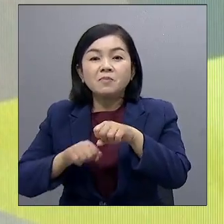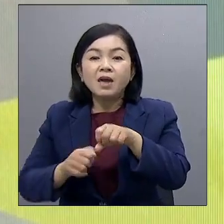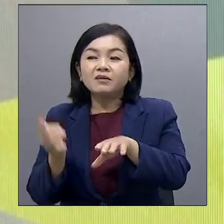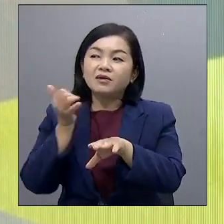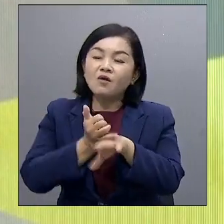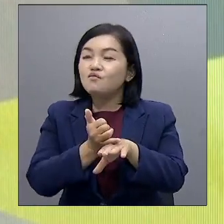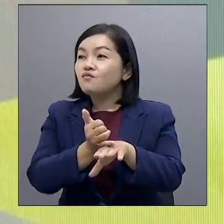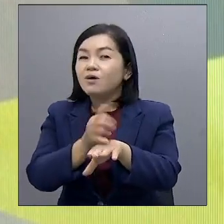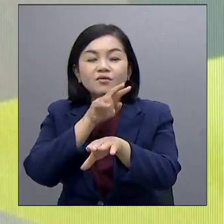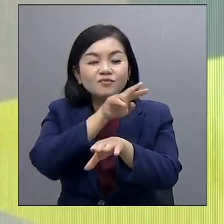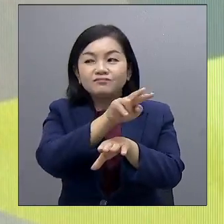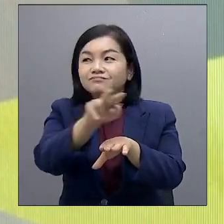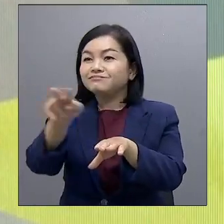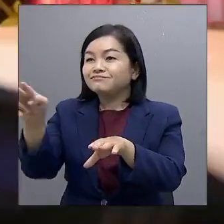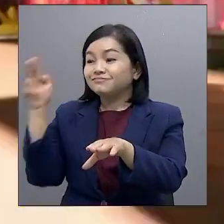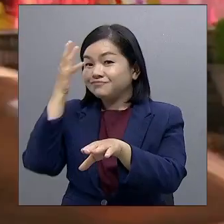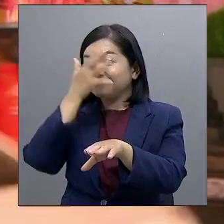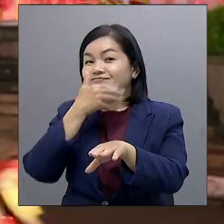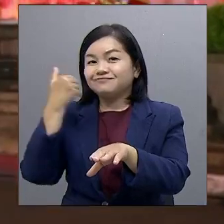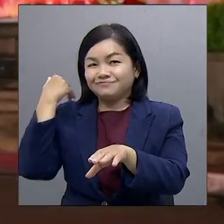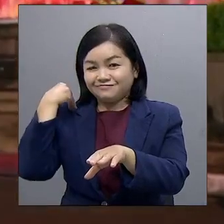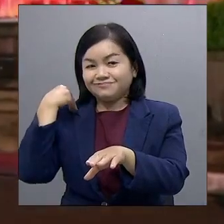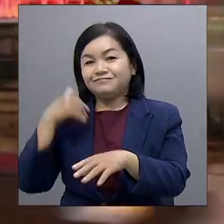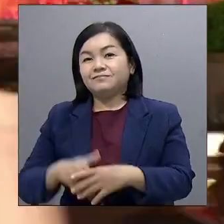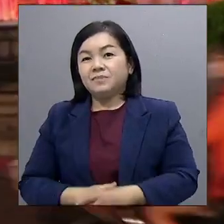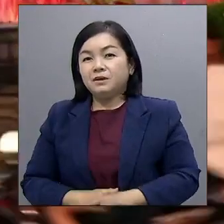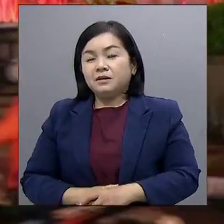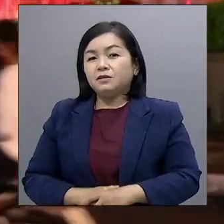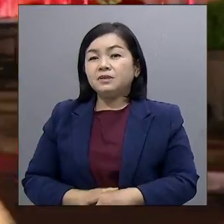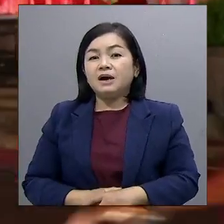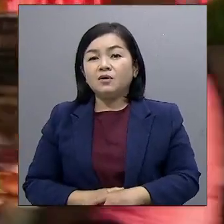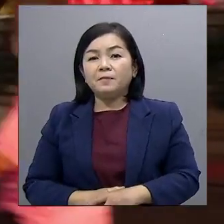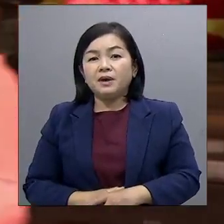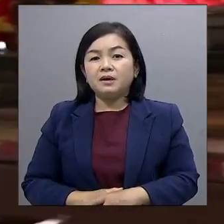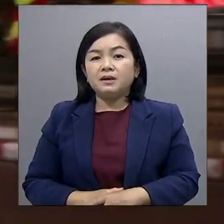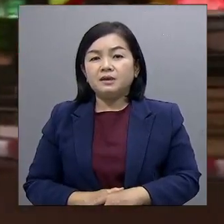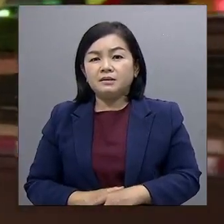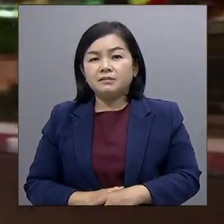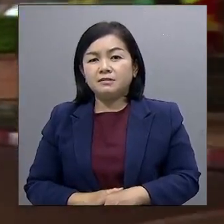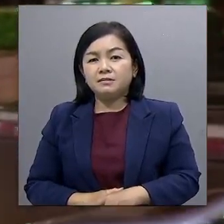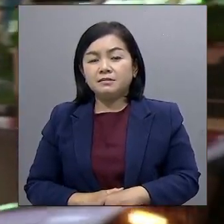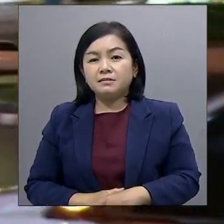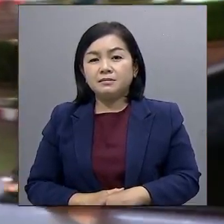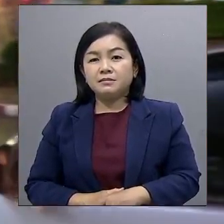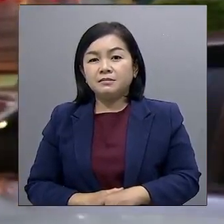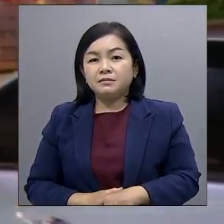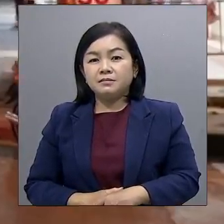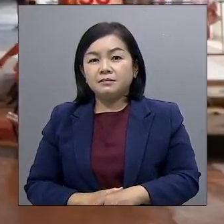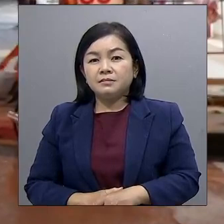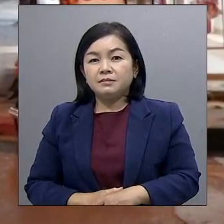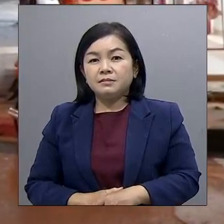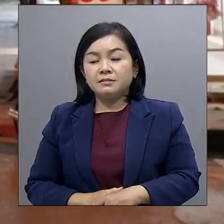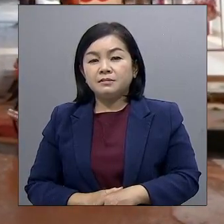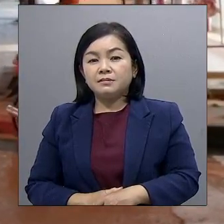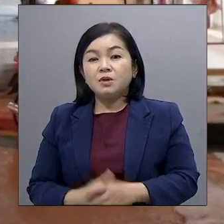ชมเมืองสวยๆกันไปเลยจ้านี่ล่ะค่ะคุณผู้ชมบรรยากาศการท่องเที่ยวยามค่ำคืนในเขต